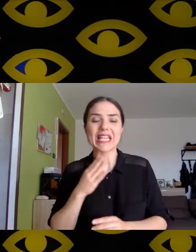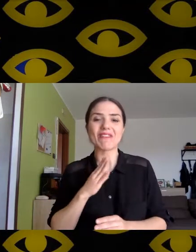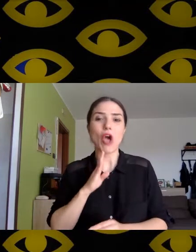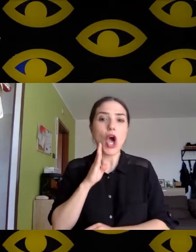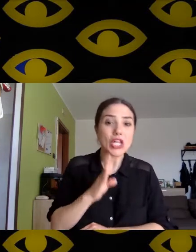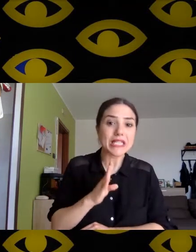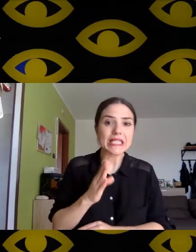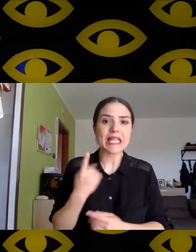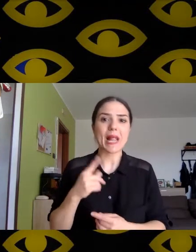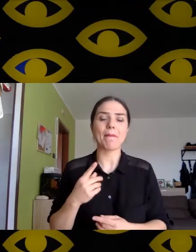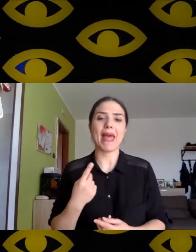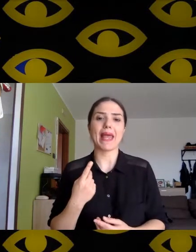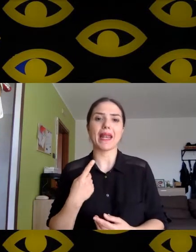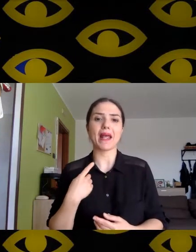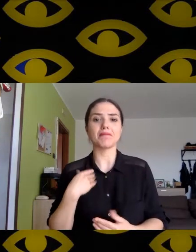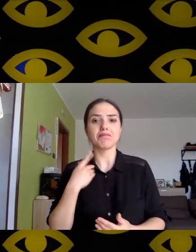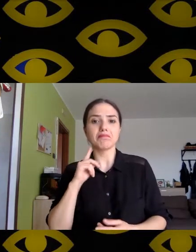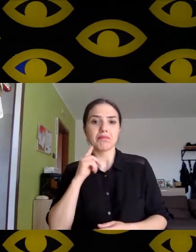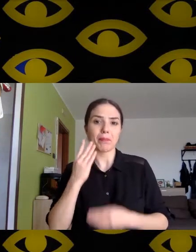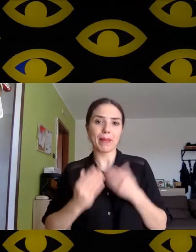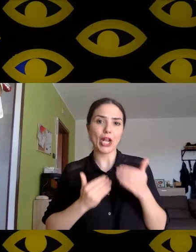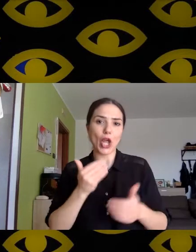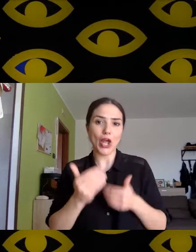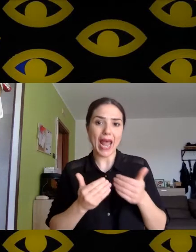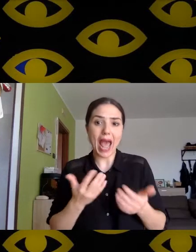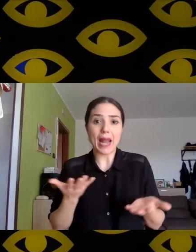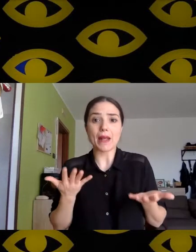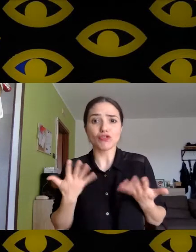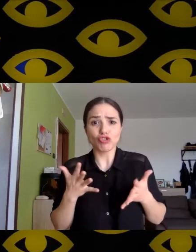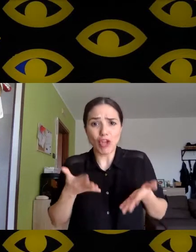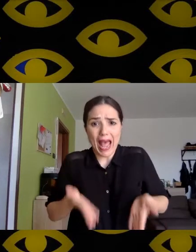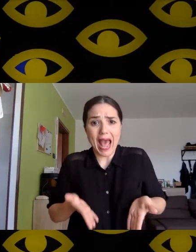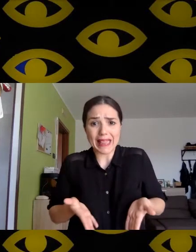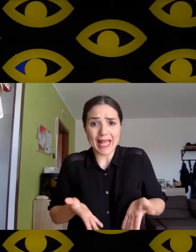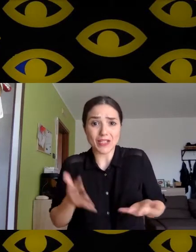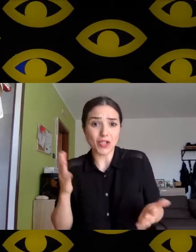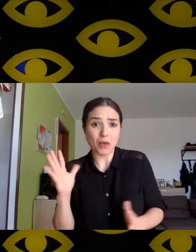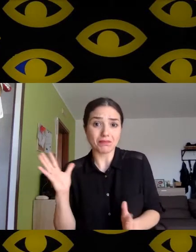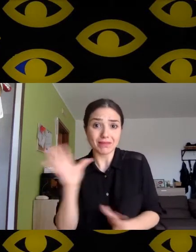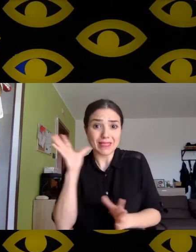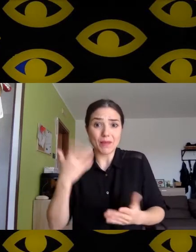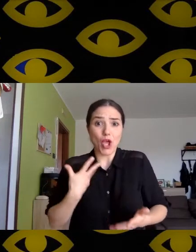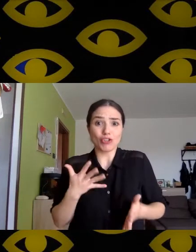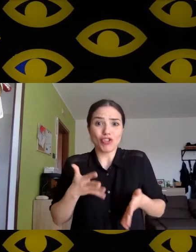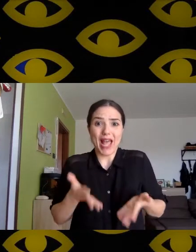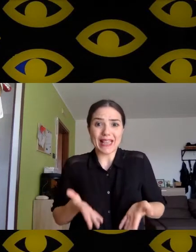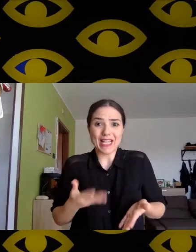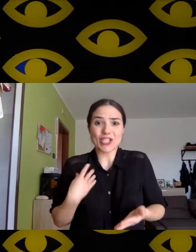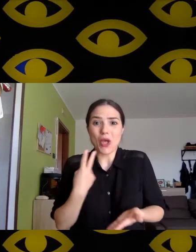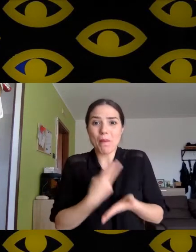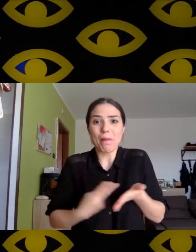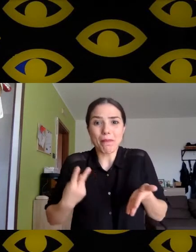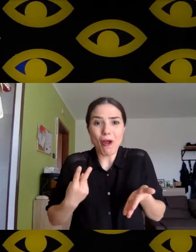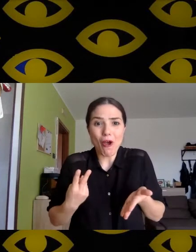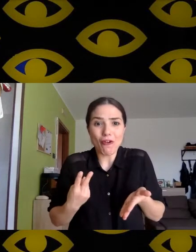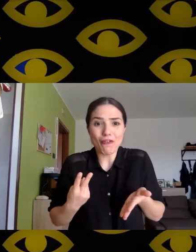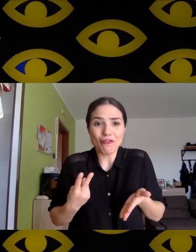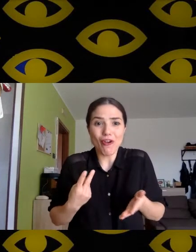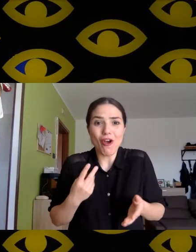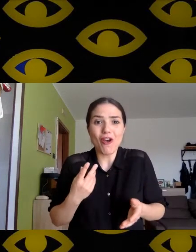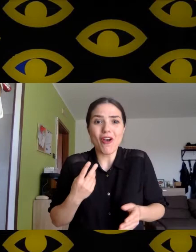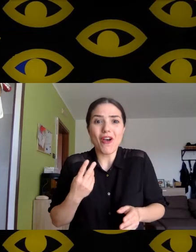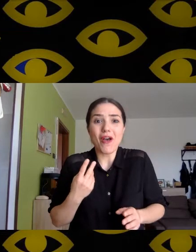e cosa appunto possiamo già fare anche nel corso di questa diretta. Per esempio, io sto provando, con tutte le mie buone intenzioni, a